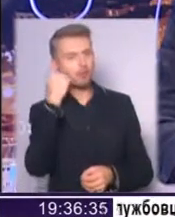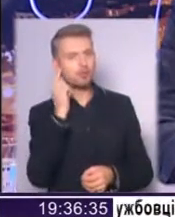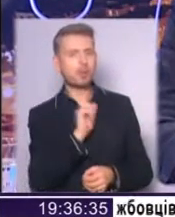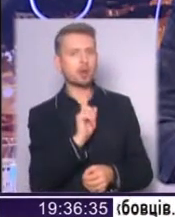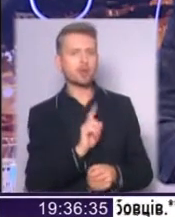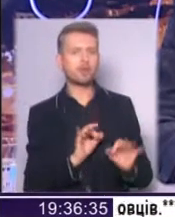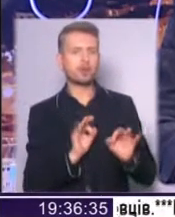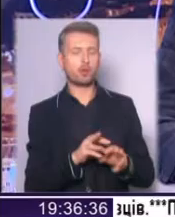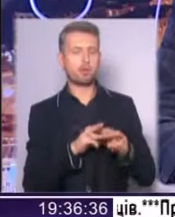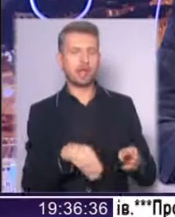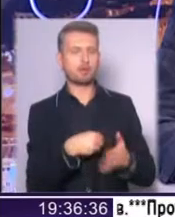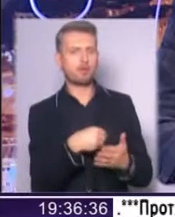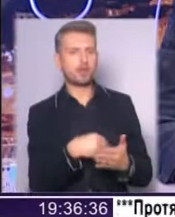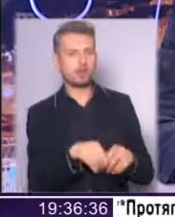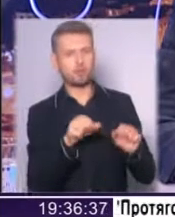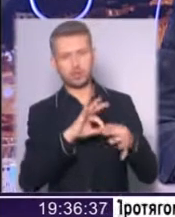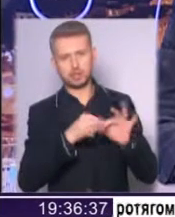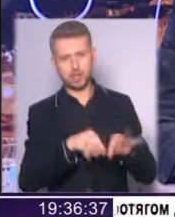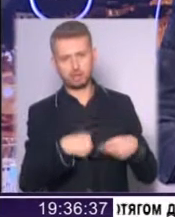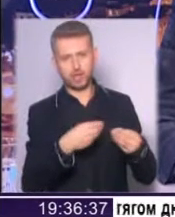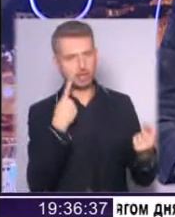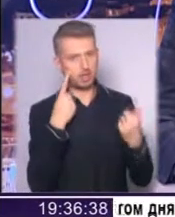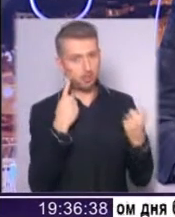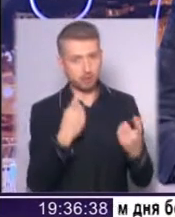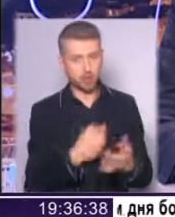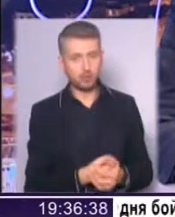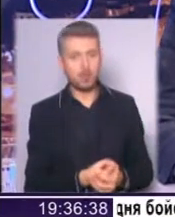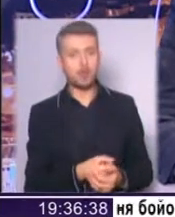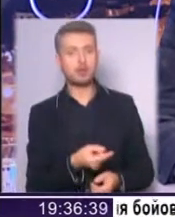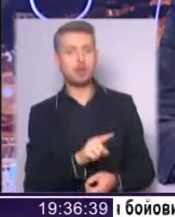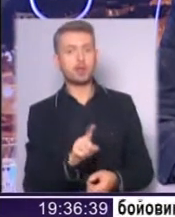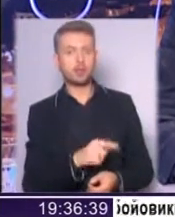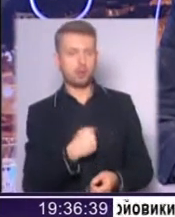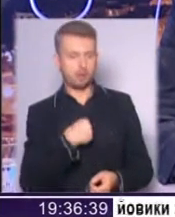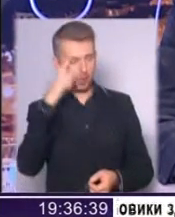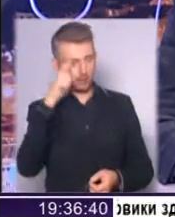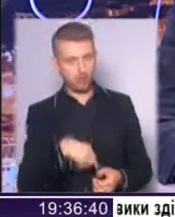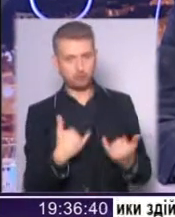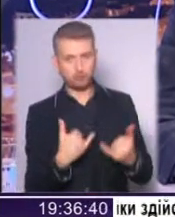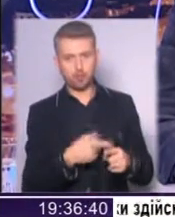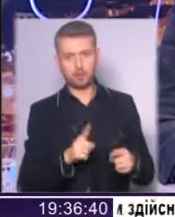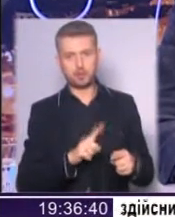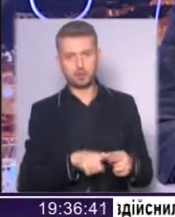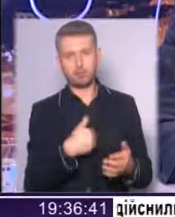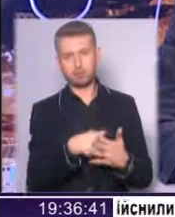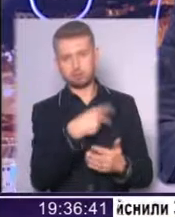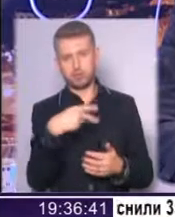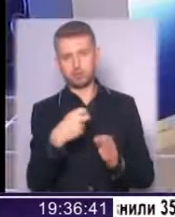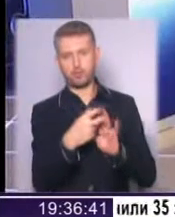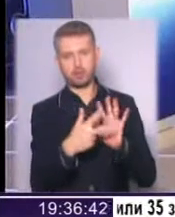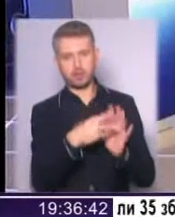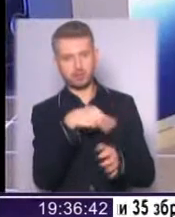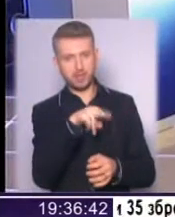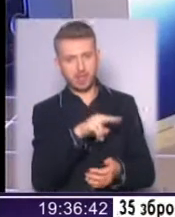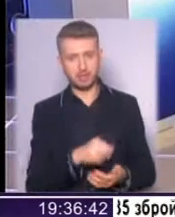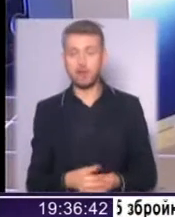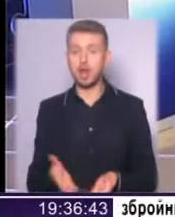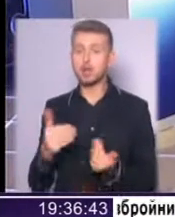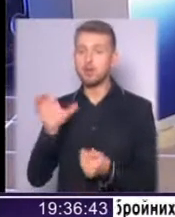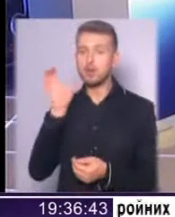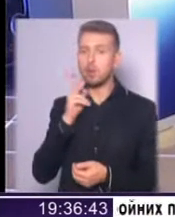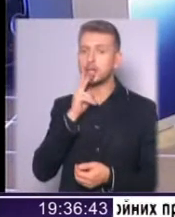скільки мільярдів ми отримали від Німеччини, від Сполучених Штатів Америки, від інших країн. Тому треба